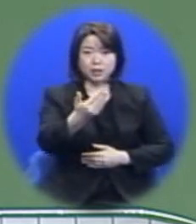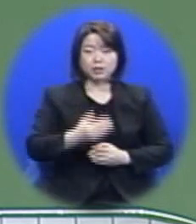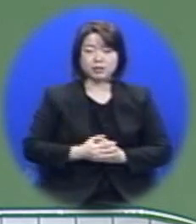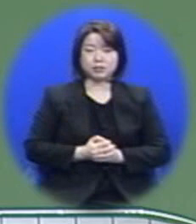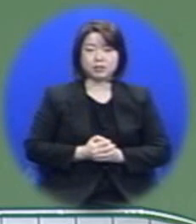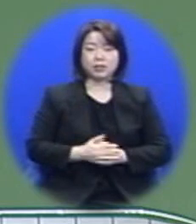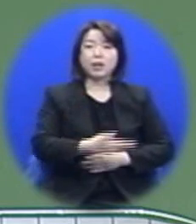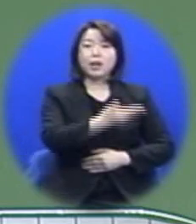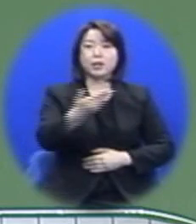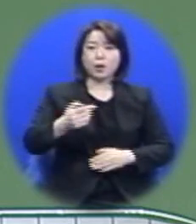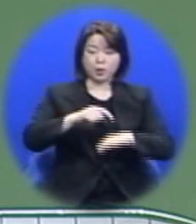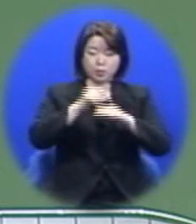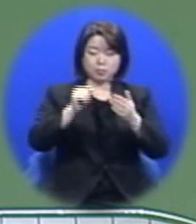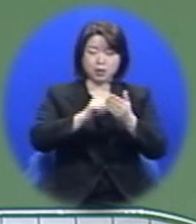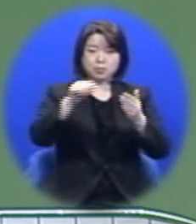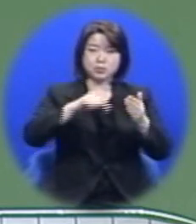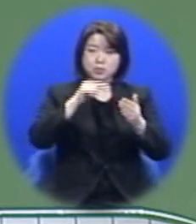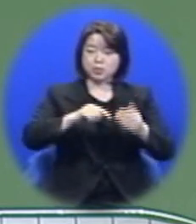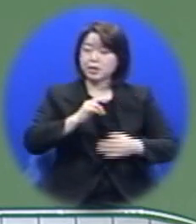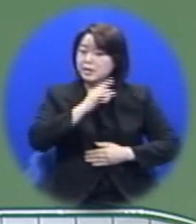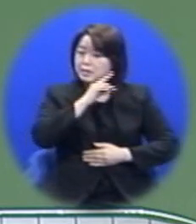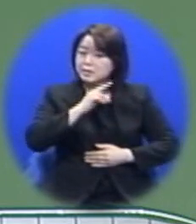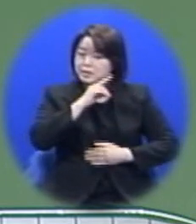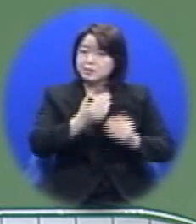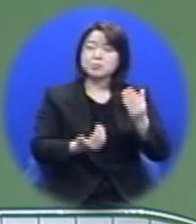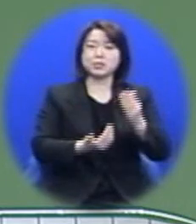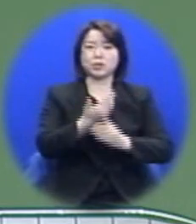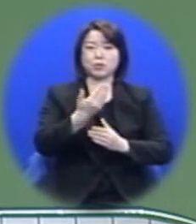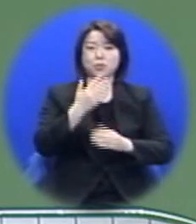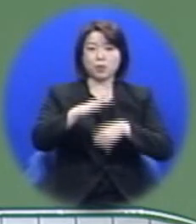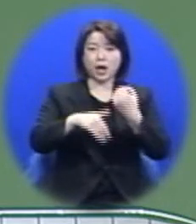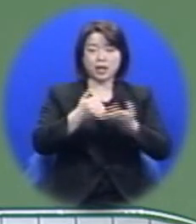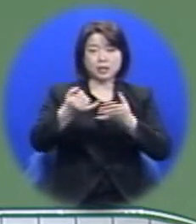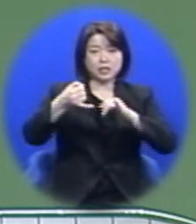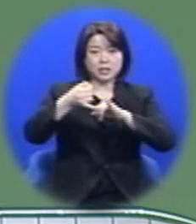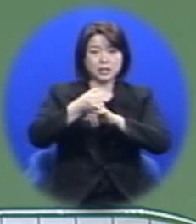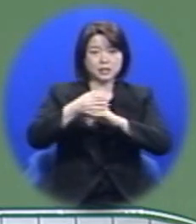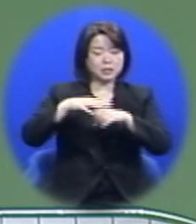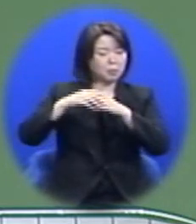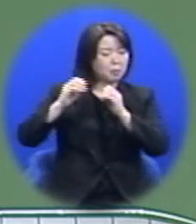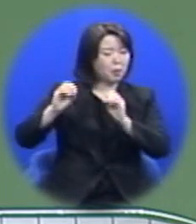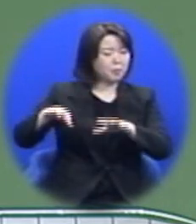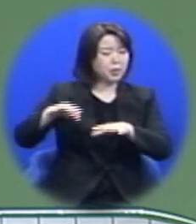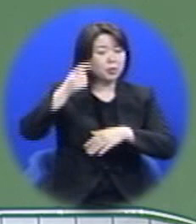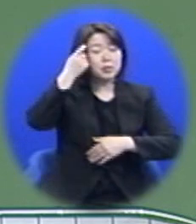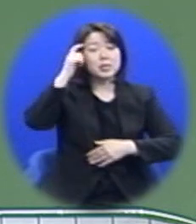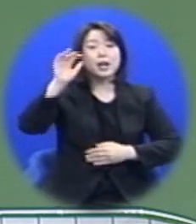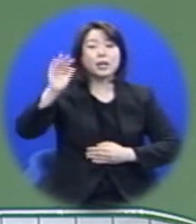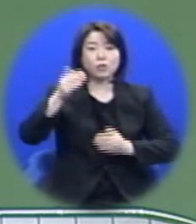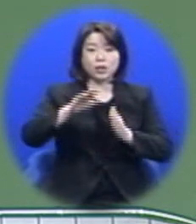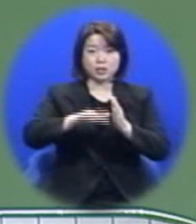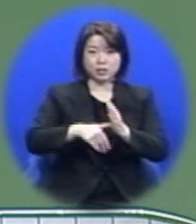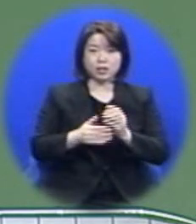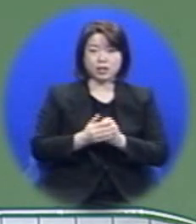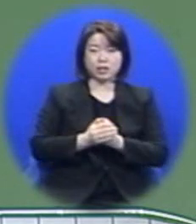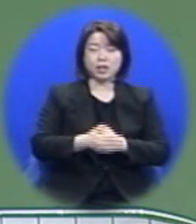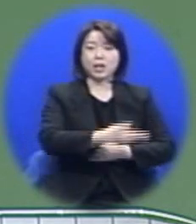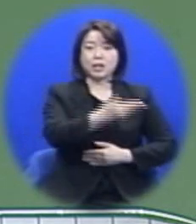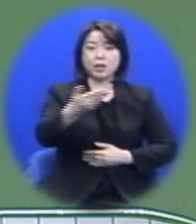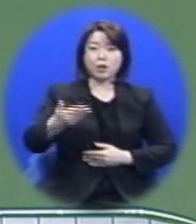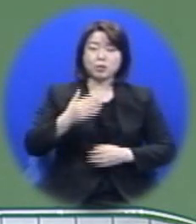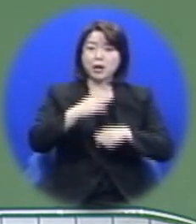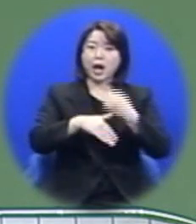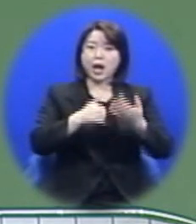여러분의 마음속에 의심이 일어나고 하나님의 약속이 헛것이라고 그렇게 생각이 될 때, 여러분